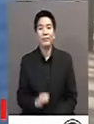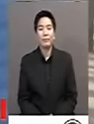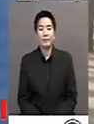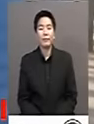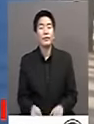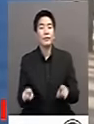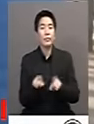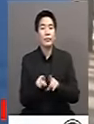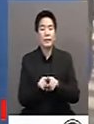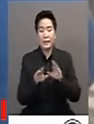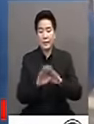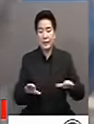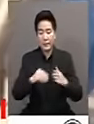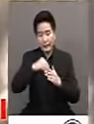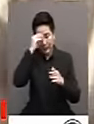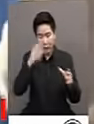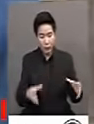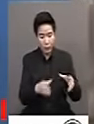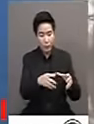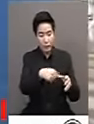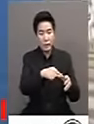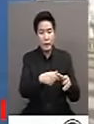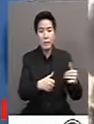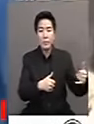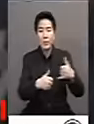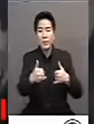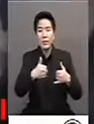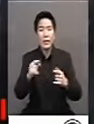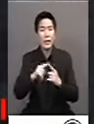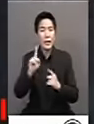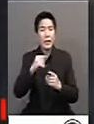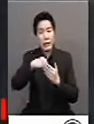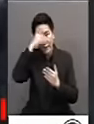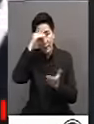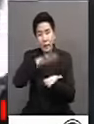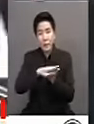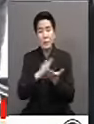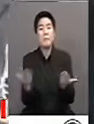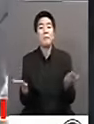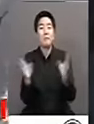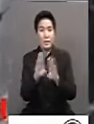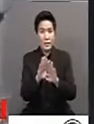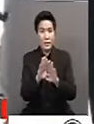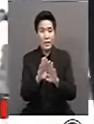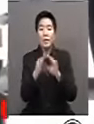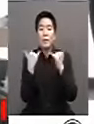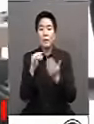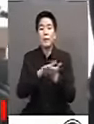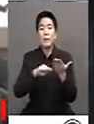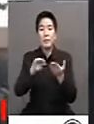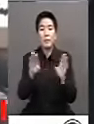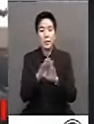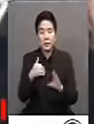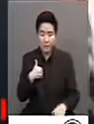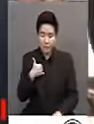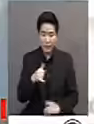เช่นเดียวกันกับน้องๆ นักศึกษากลุ่มนี้นะคะที่มาเดินทางมาท่องเที่ยวหลังจากปิดภาคเรียนพวกเธอก็เลือกเดินทางที่จะมาภูทับ